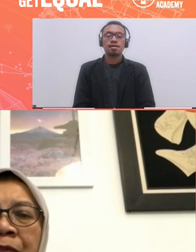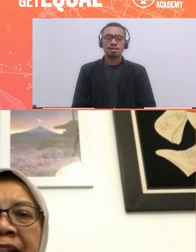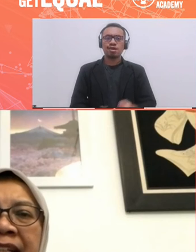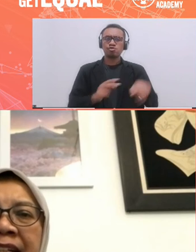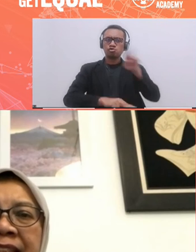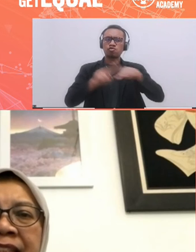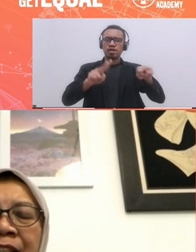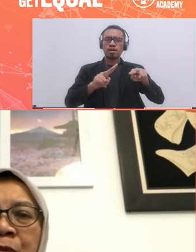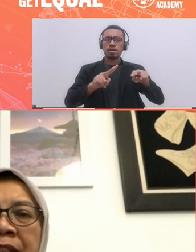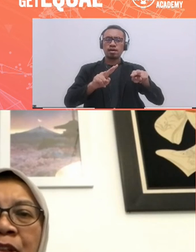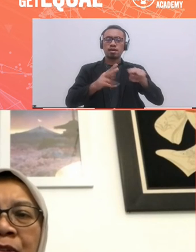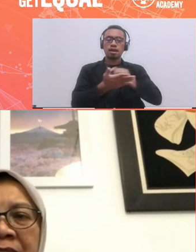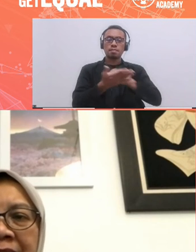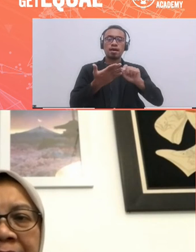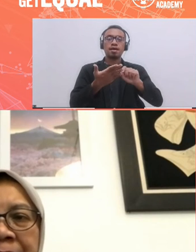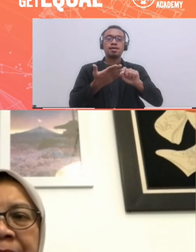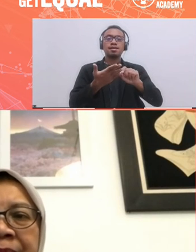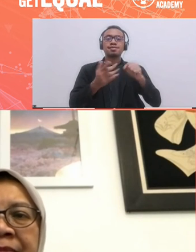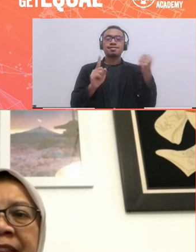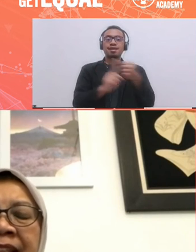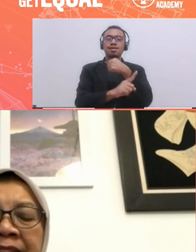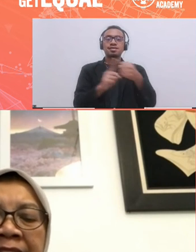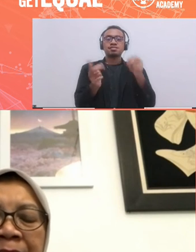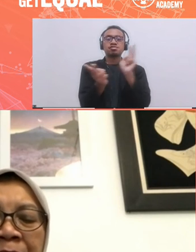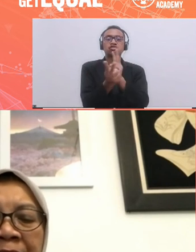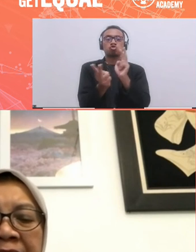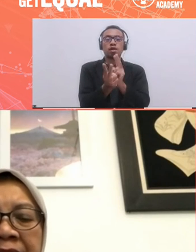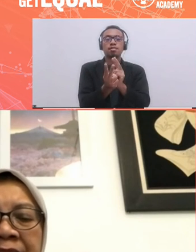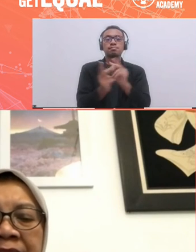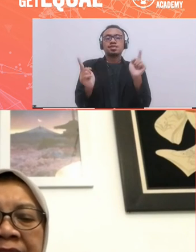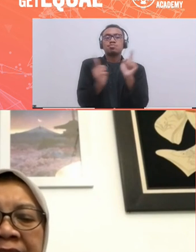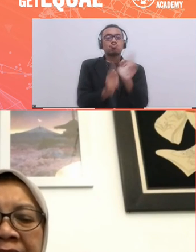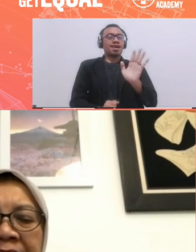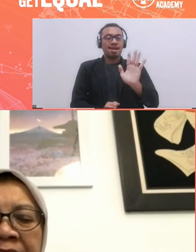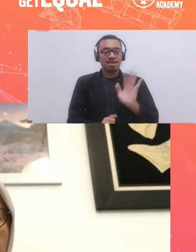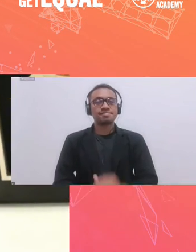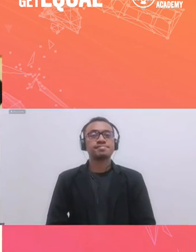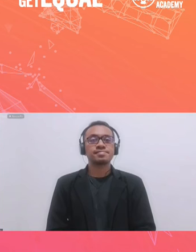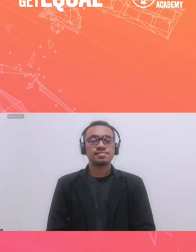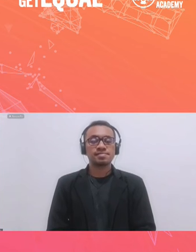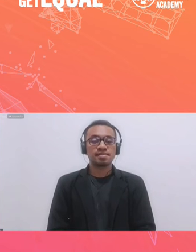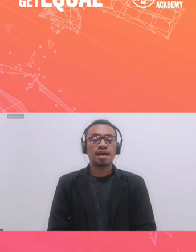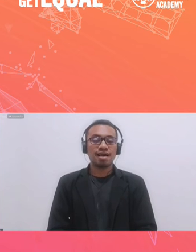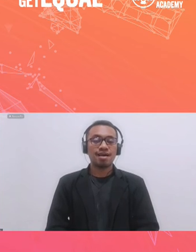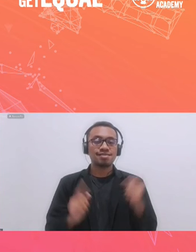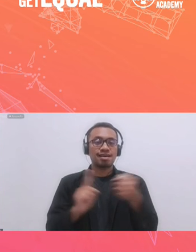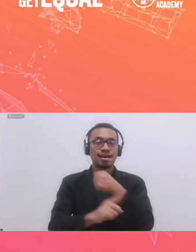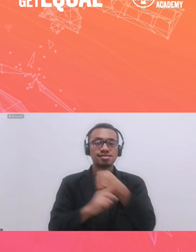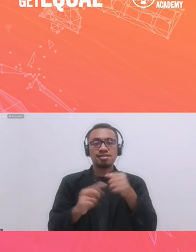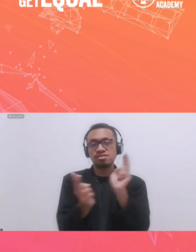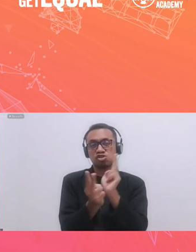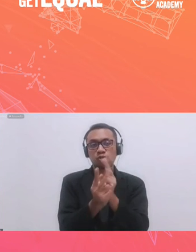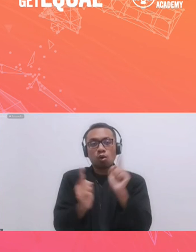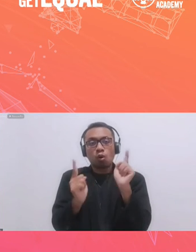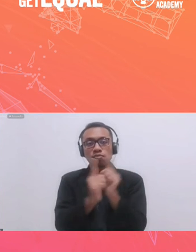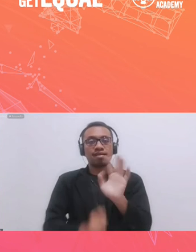sebut survei kekerasan seksual non-kontak. Nah, di dalam survei kekerasan seksual non-kontak ini,